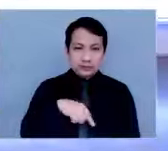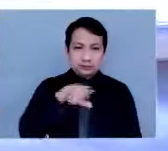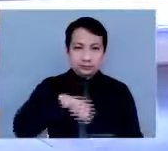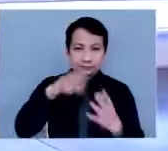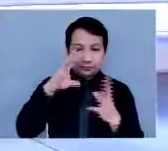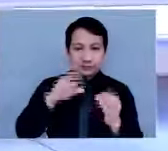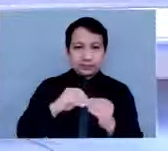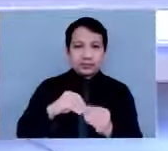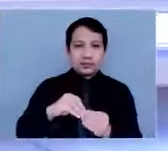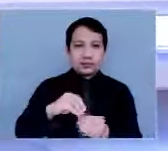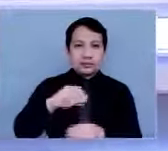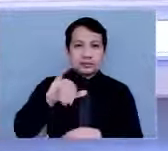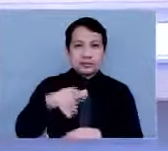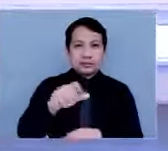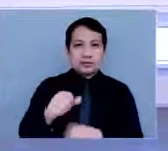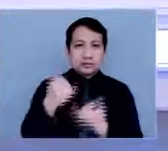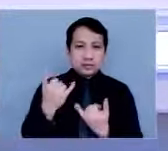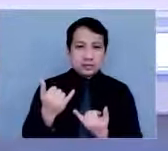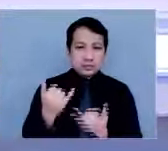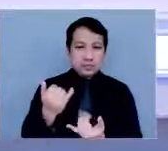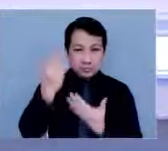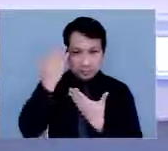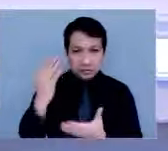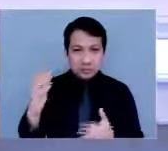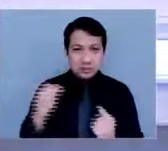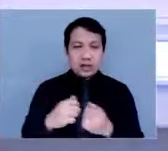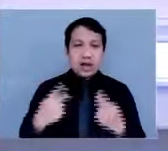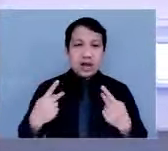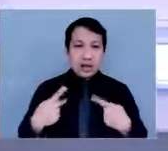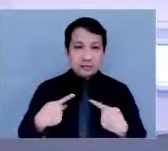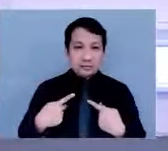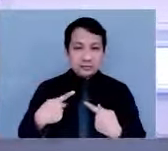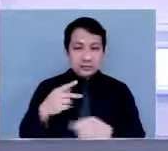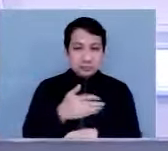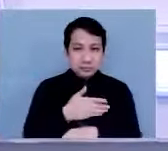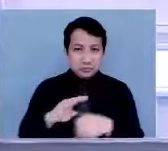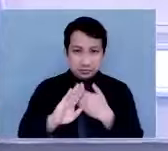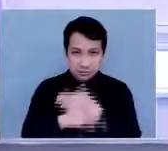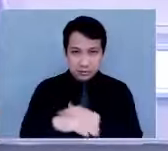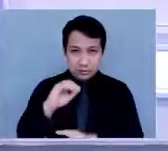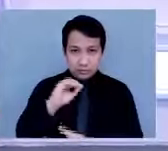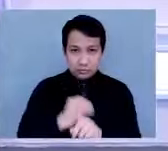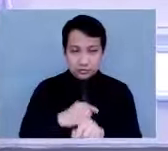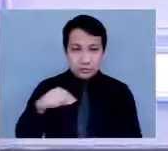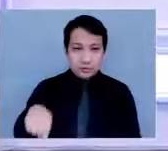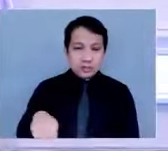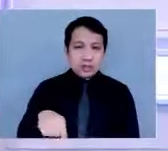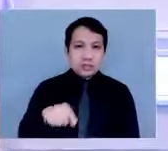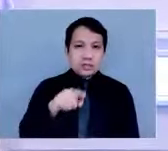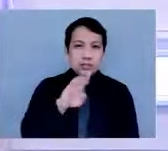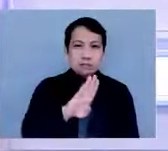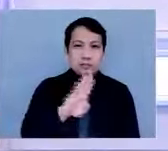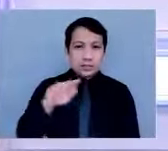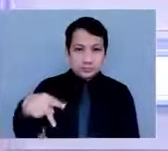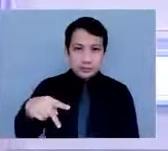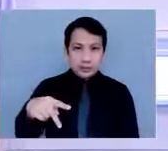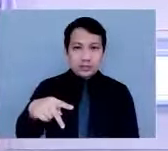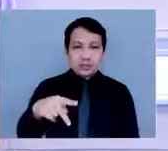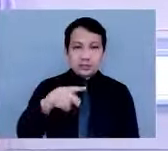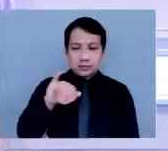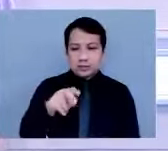Gen Setters, this is it! Magkaka-solo comeback na this October si Blackpink Jennie. Habang si Josh